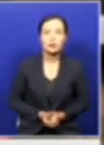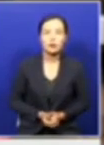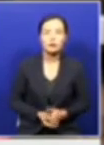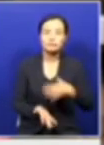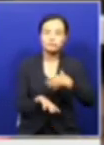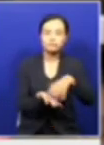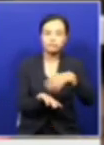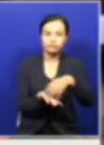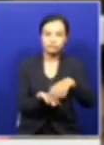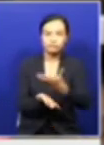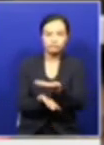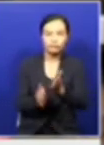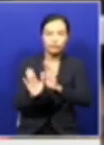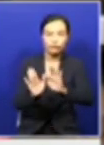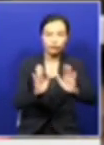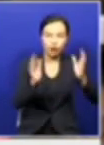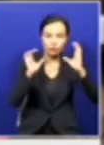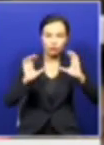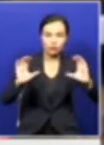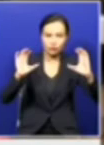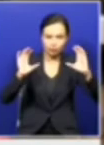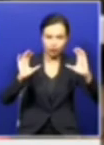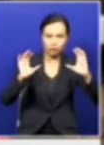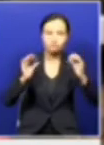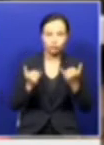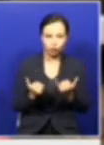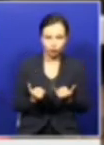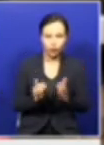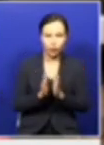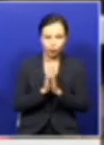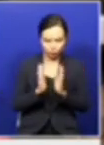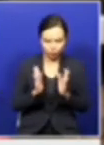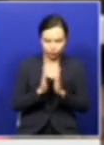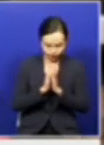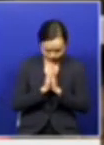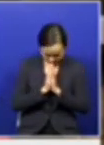ประธานและฝากไปถึงรัฐบาลไว้ณที่นี้กราบขอบพระคุณท่านประธานครับ ครับขอบคุณ